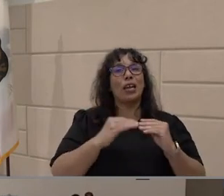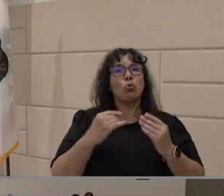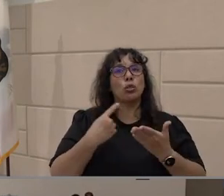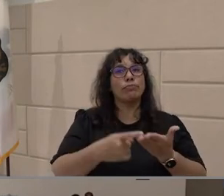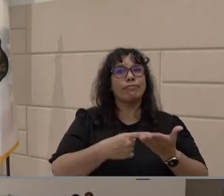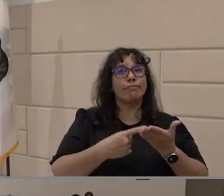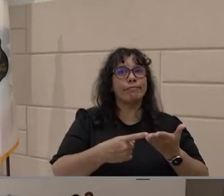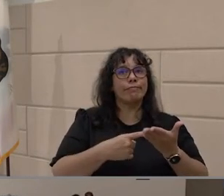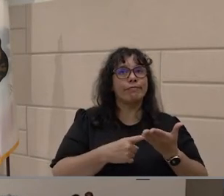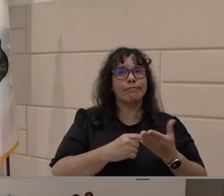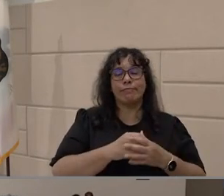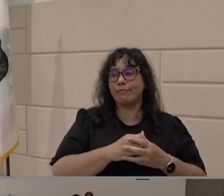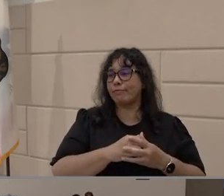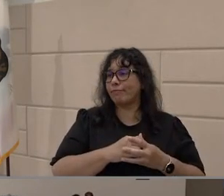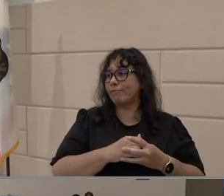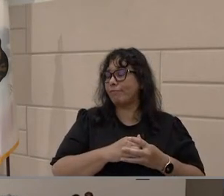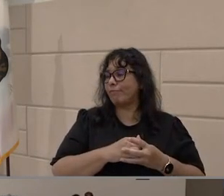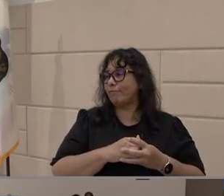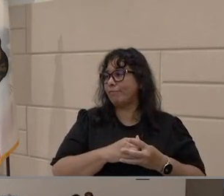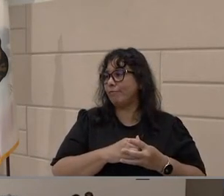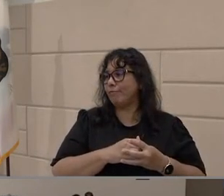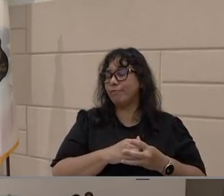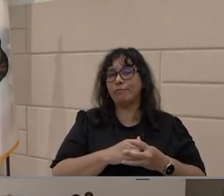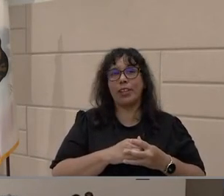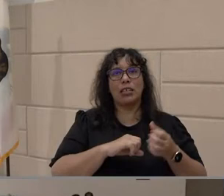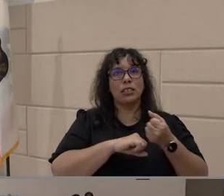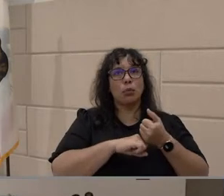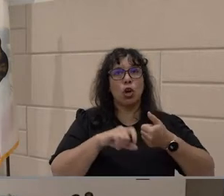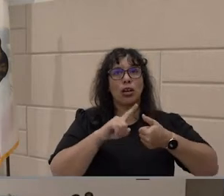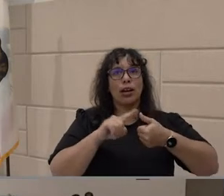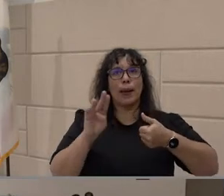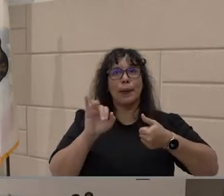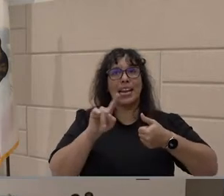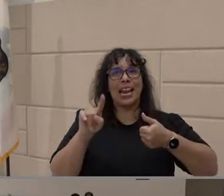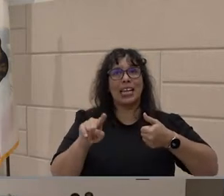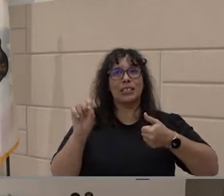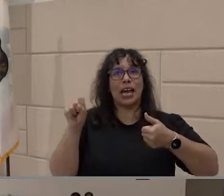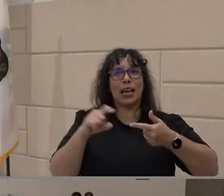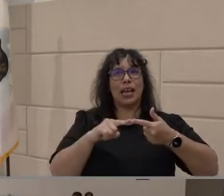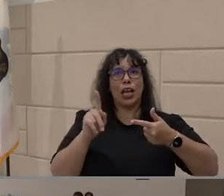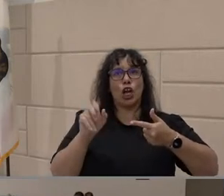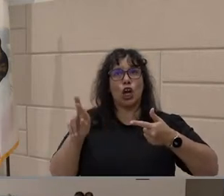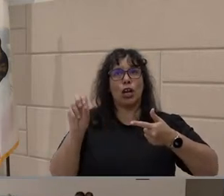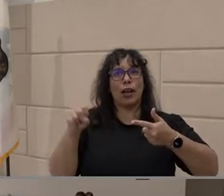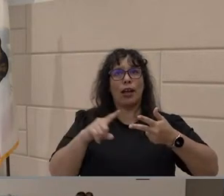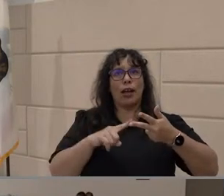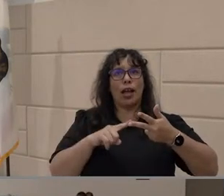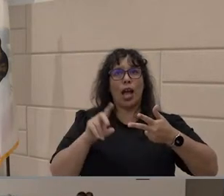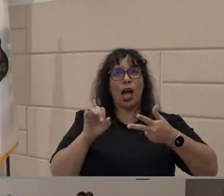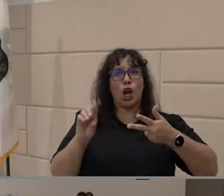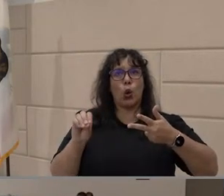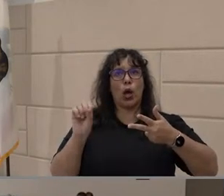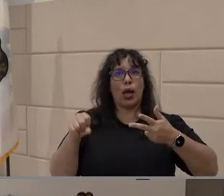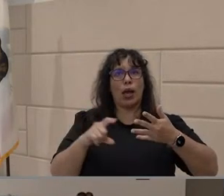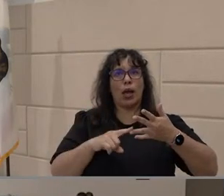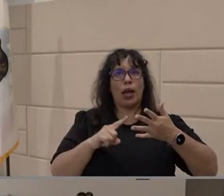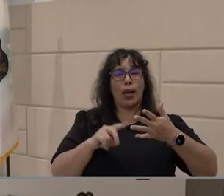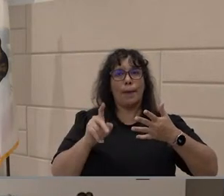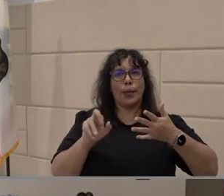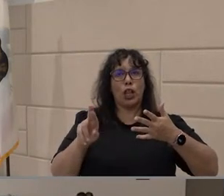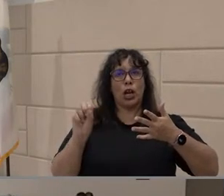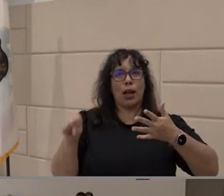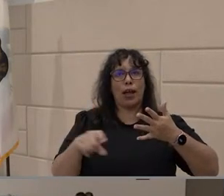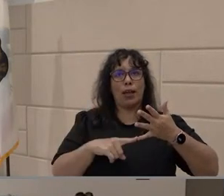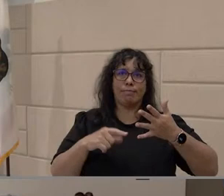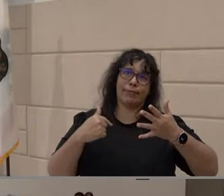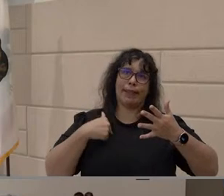តាមមានអ្វីចង់និយាយបន្ថែមទៀតទេអឺទាំងអស់គ្រប់គ្រងទេគ្រប់គ្រងគ្រប់គ្រង